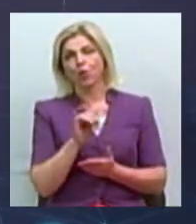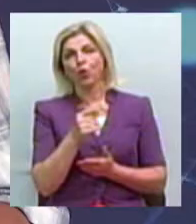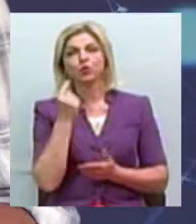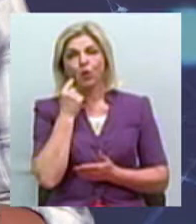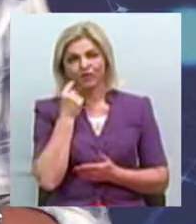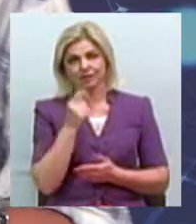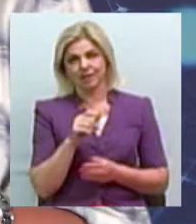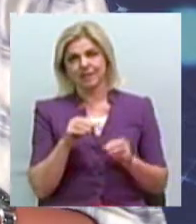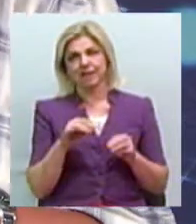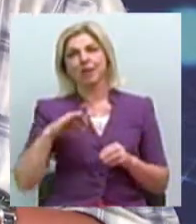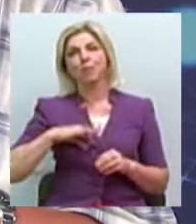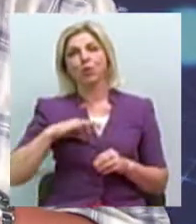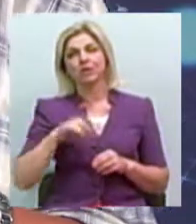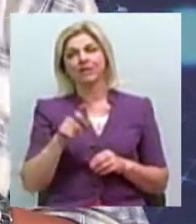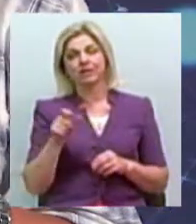добросовестных